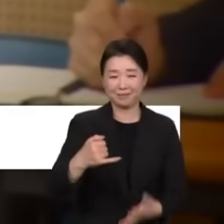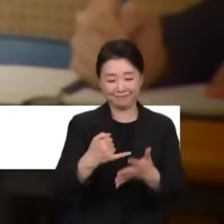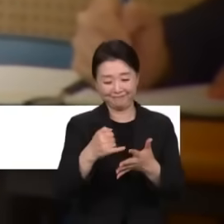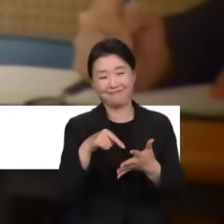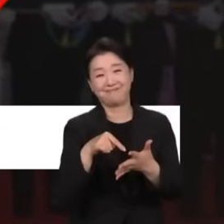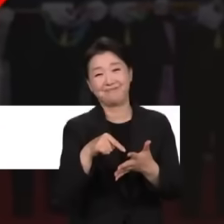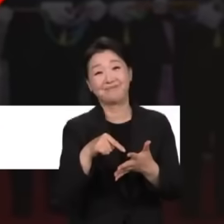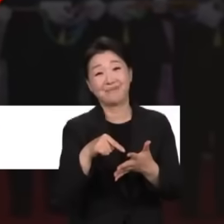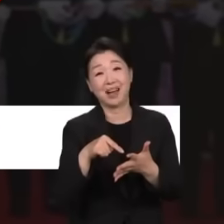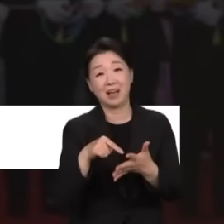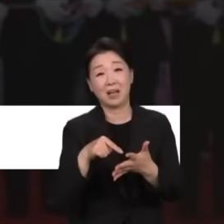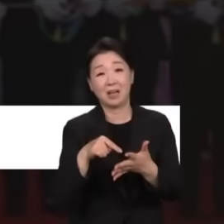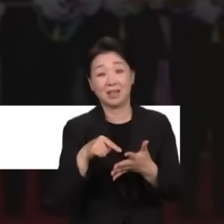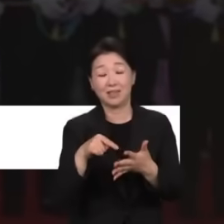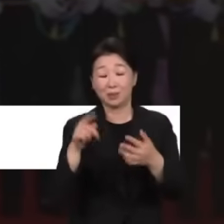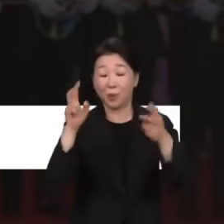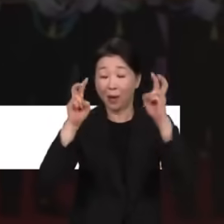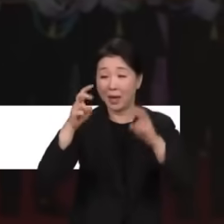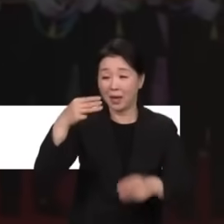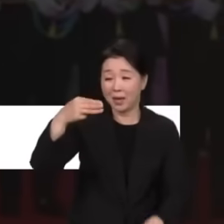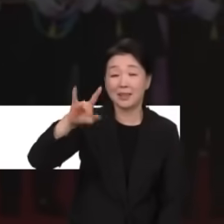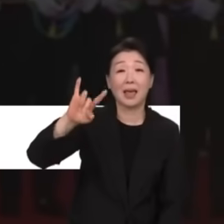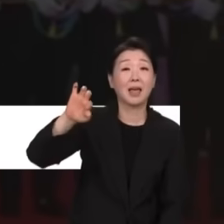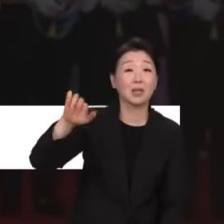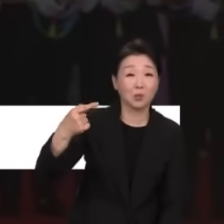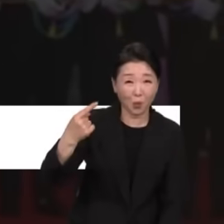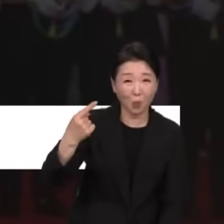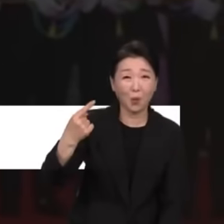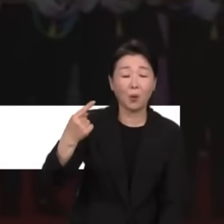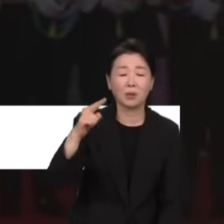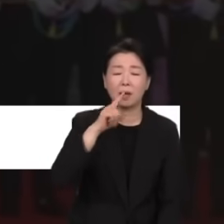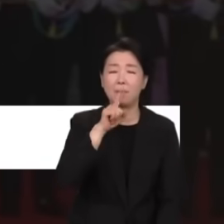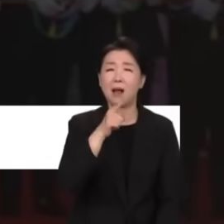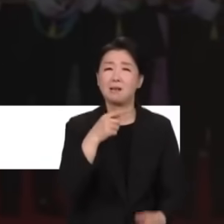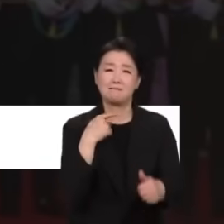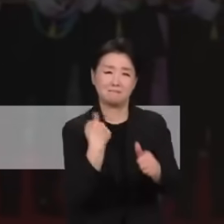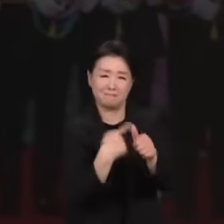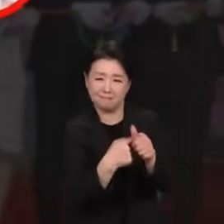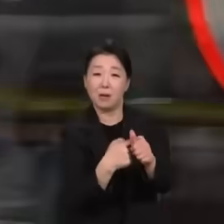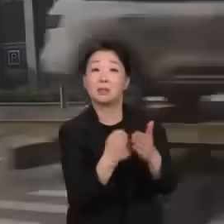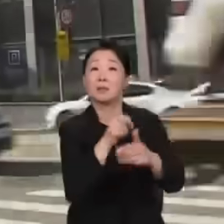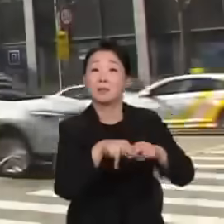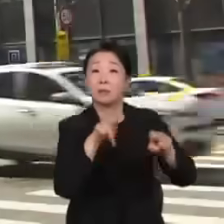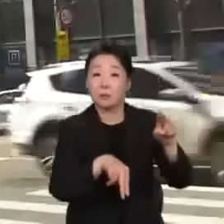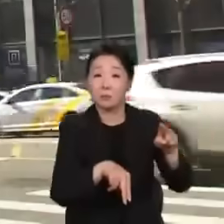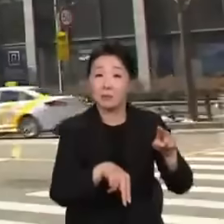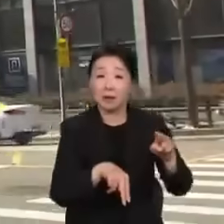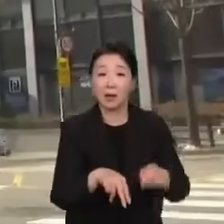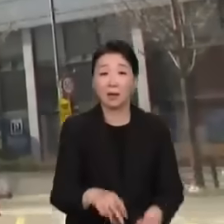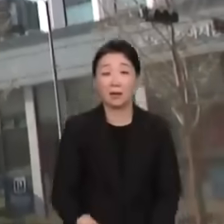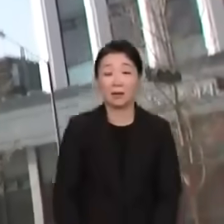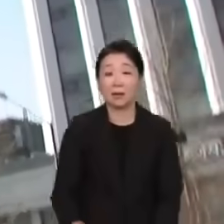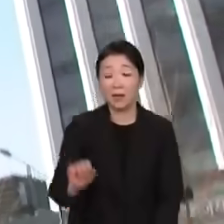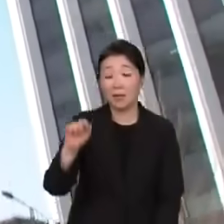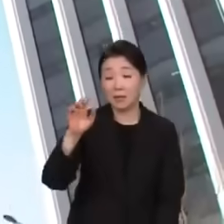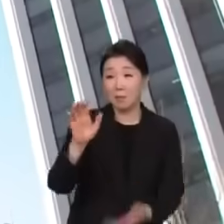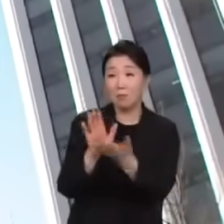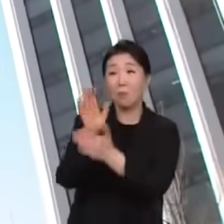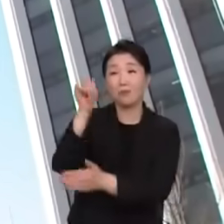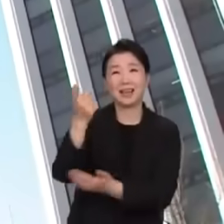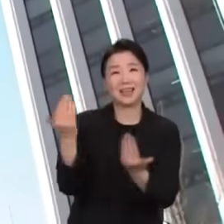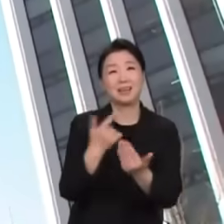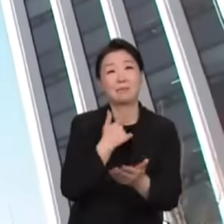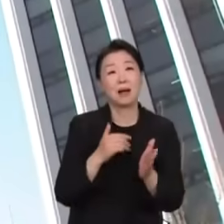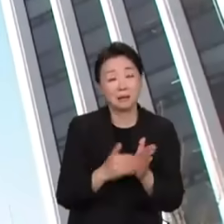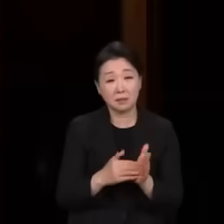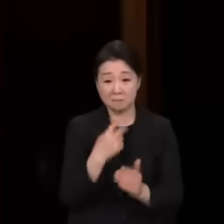딸이자 시행사 태초 이씨의 대표 우지영 씨의 폭원 때문이라고 했습니다 우씨는 SM 그룹 본부장도 겸하고